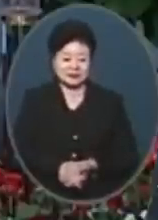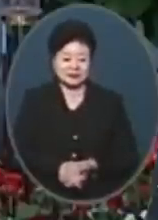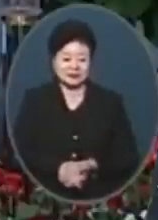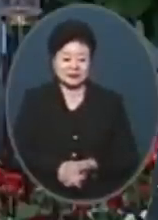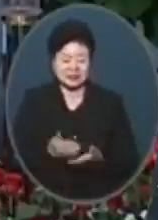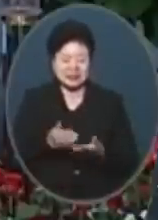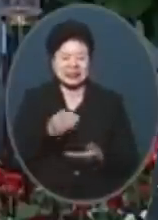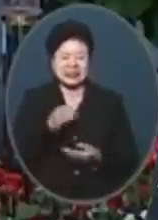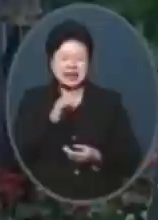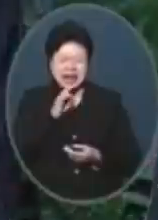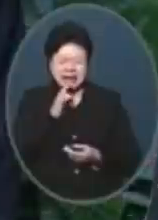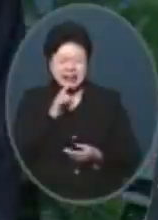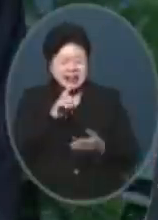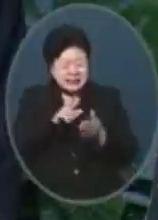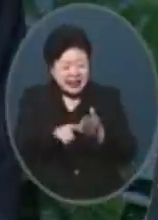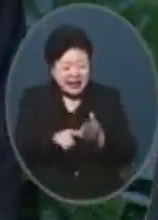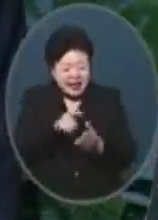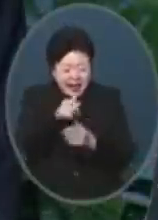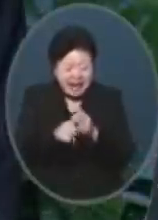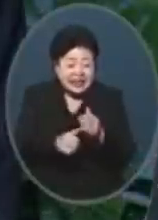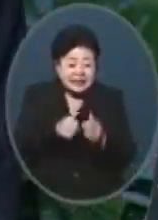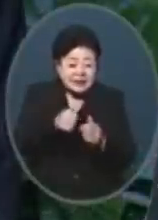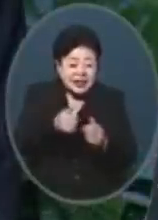일이 안 되면 하나님이